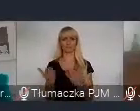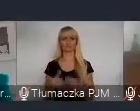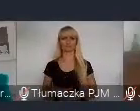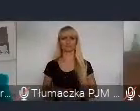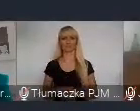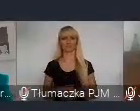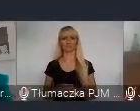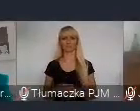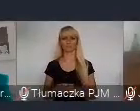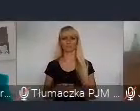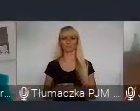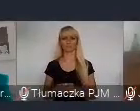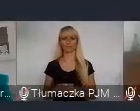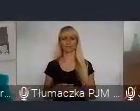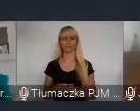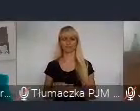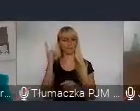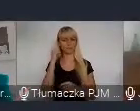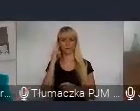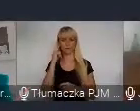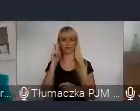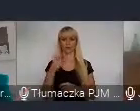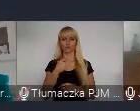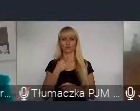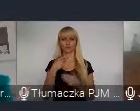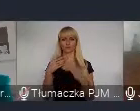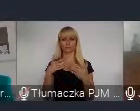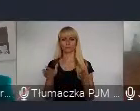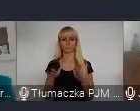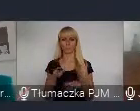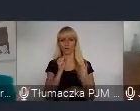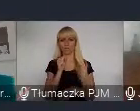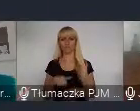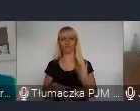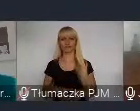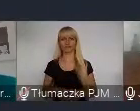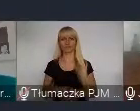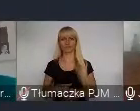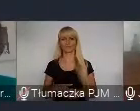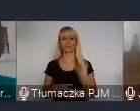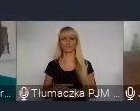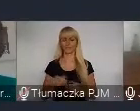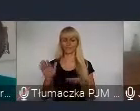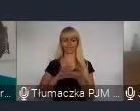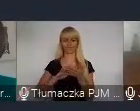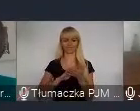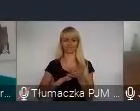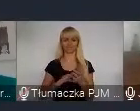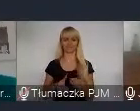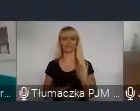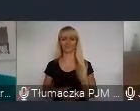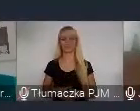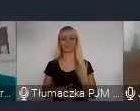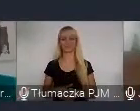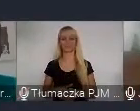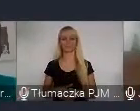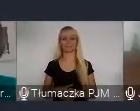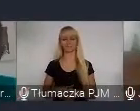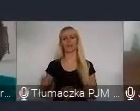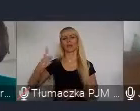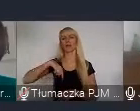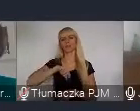Nie słychać Cię, musisz włączyć mikrofon. Już. Przepraszam, więc wszyscy jesteśmy przyzwyczajeni do tego, że tego typu